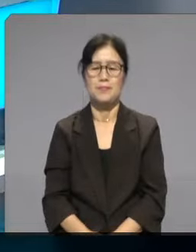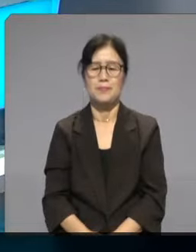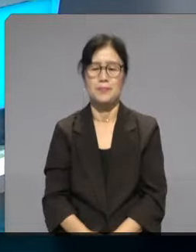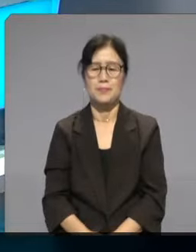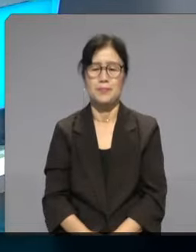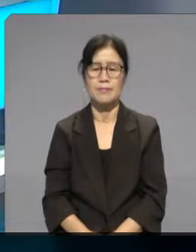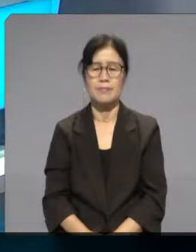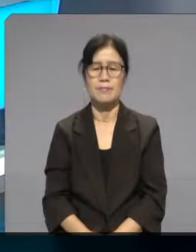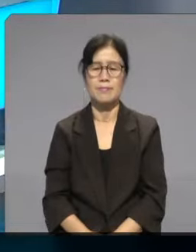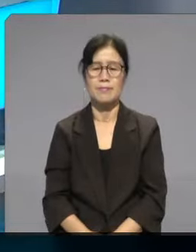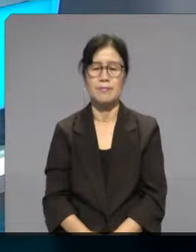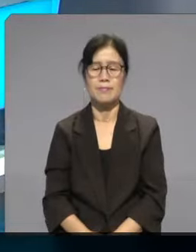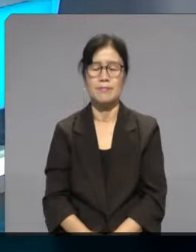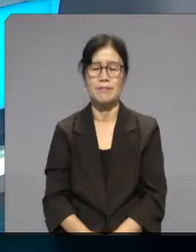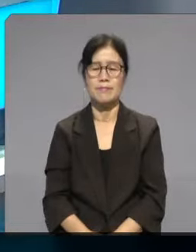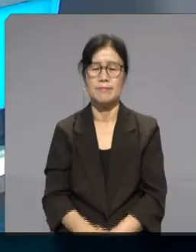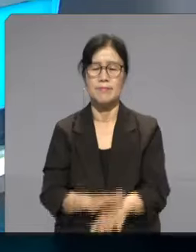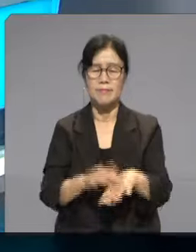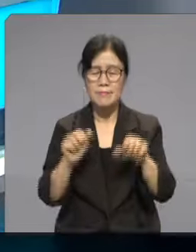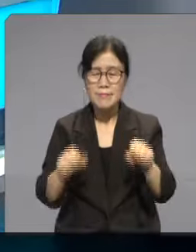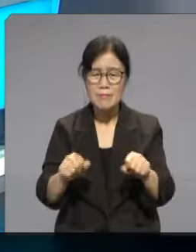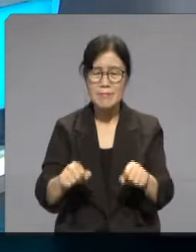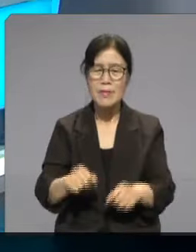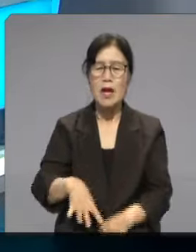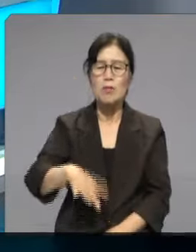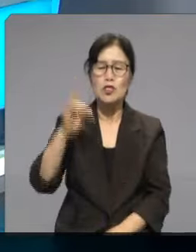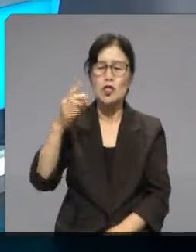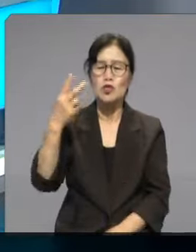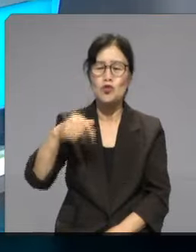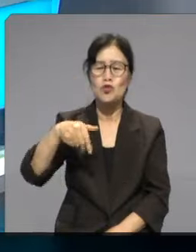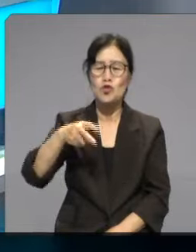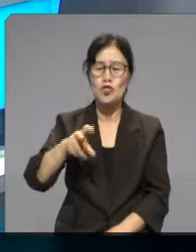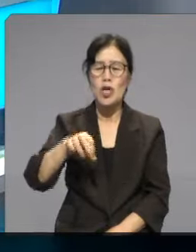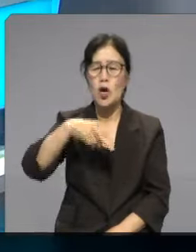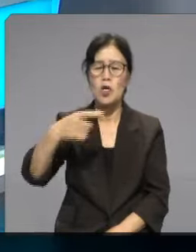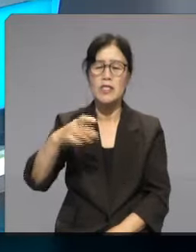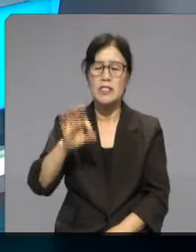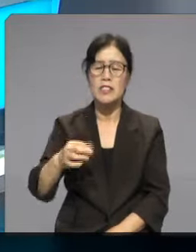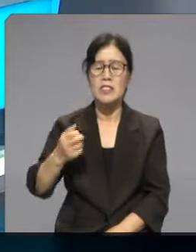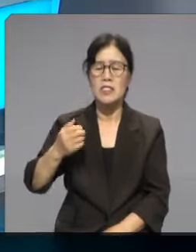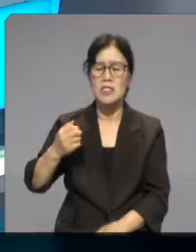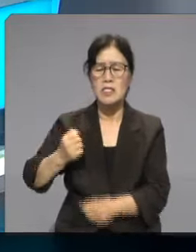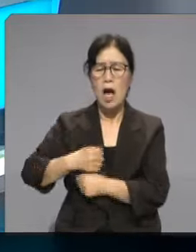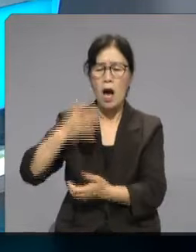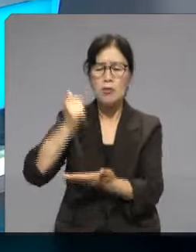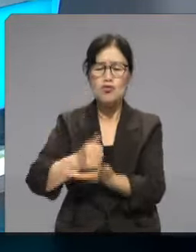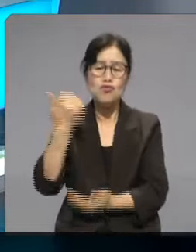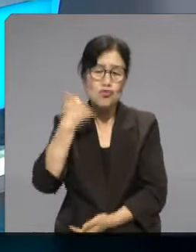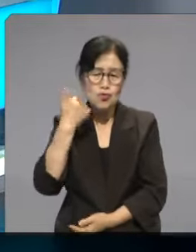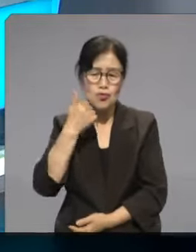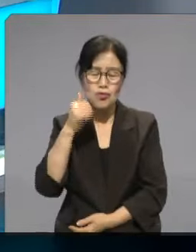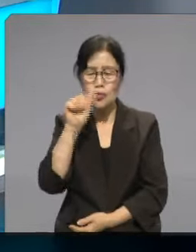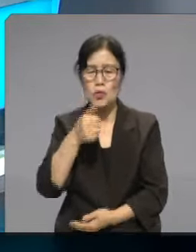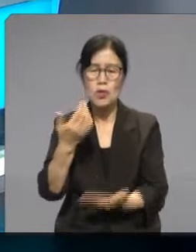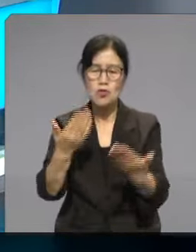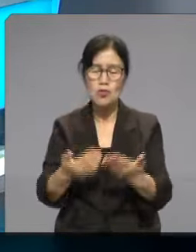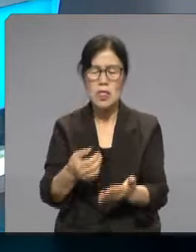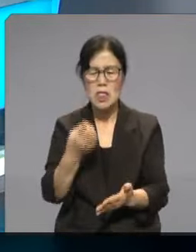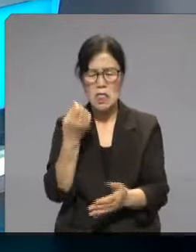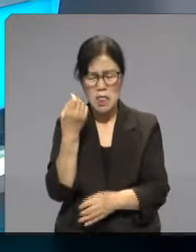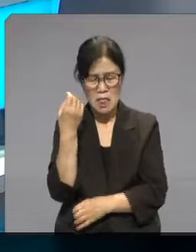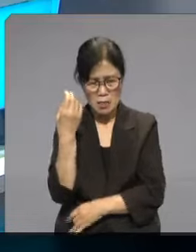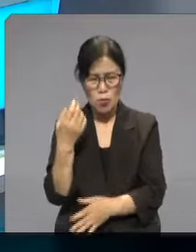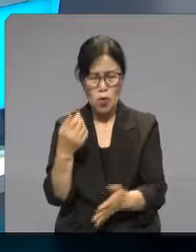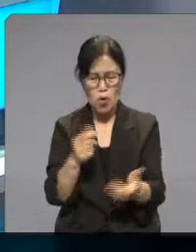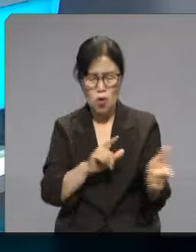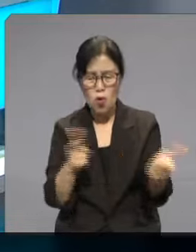김정영 통신원입니다. 네, 먼저 두경승 장군이 어떤 분인지 소개해 주시고 기본 시설이 부족한 상황에서